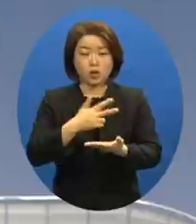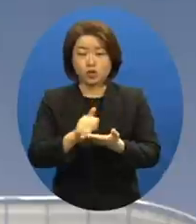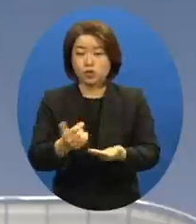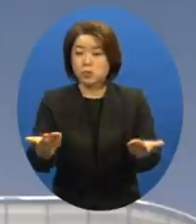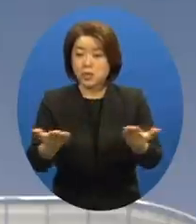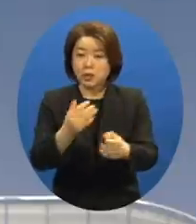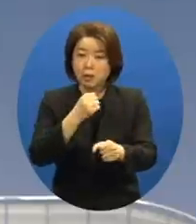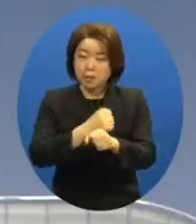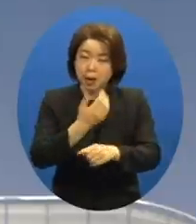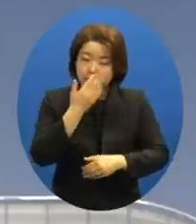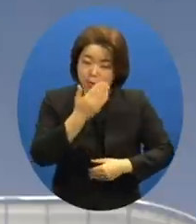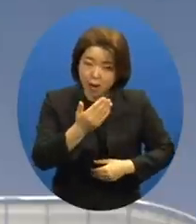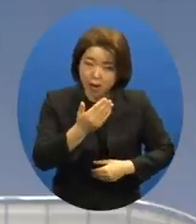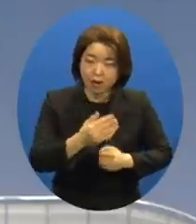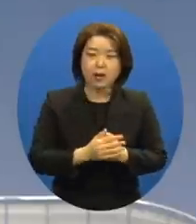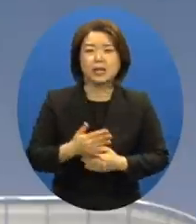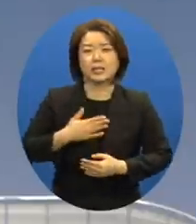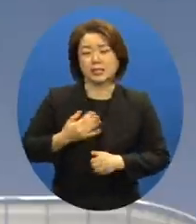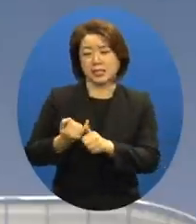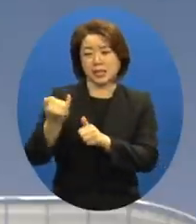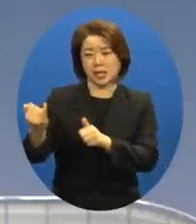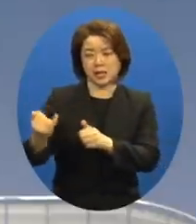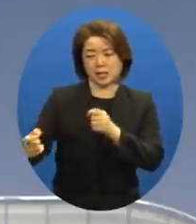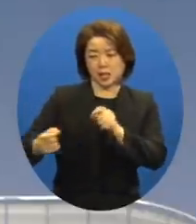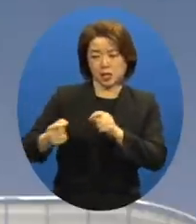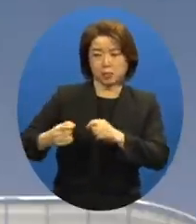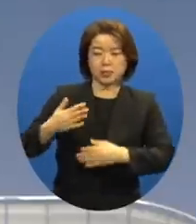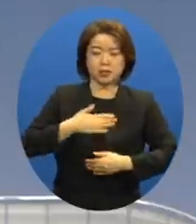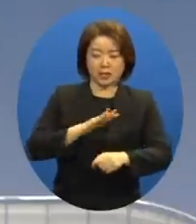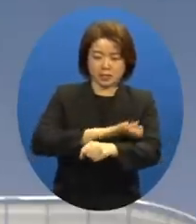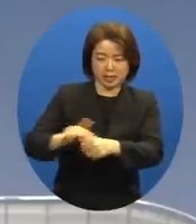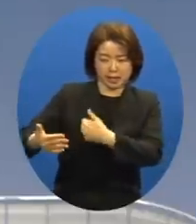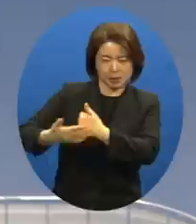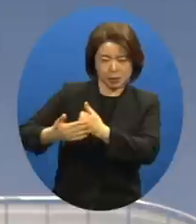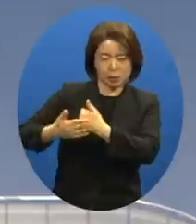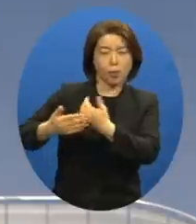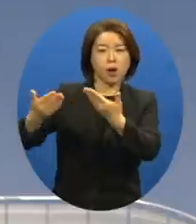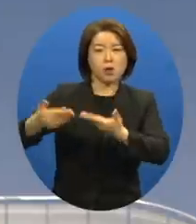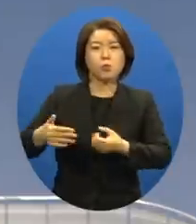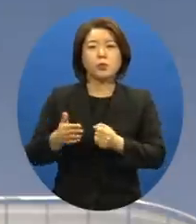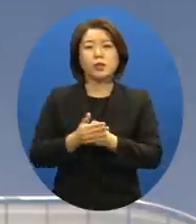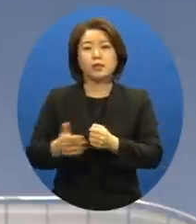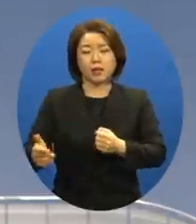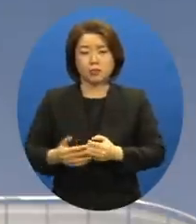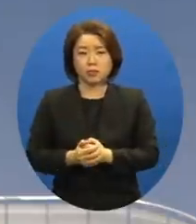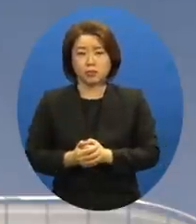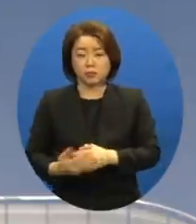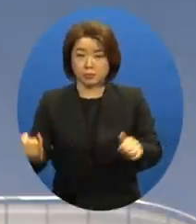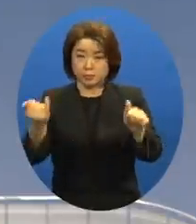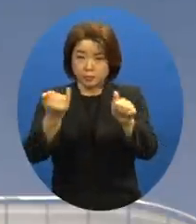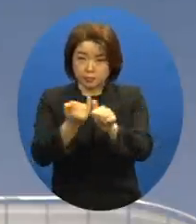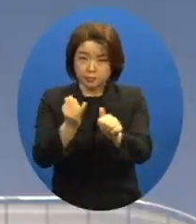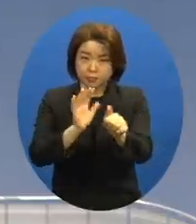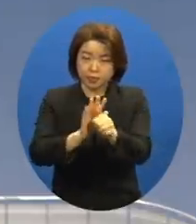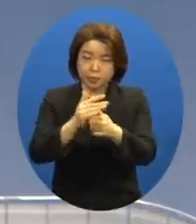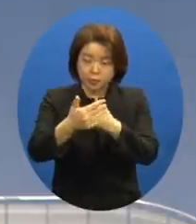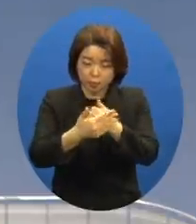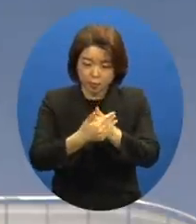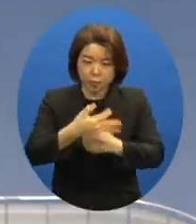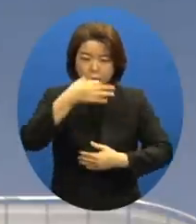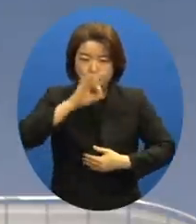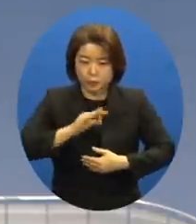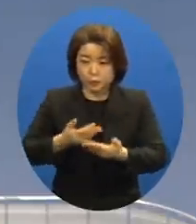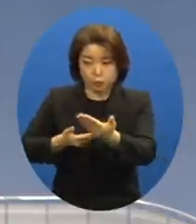것도 제 아내가 옆에서 저를 잘 도와 주었기 때문에 결혼해서 서로 유익함을